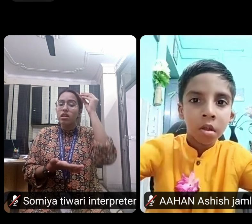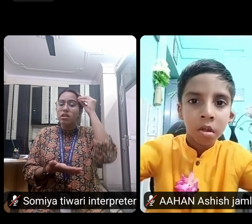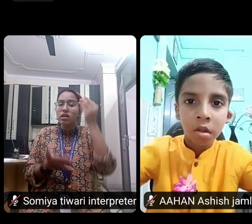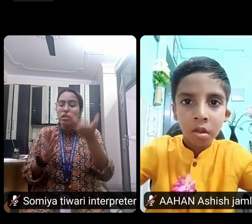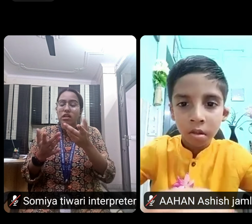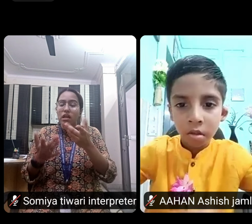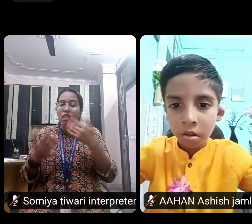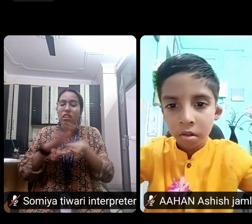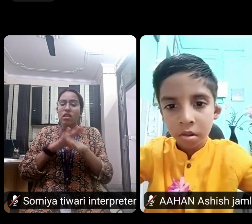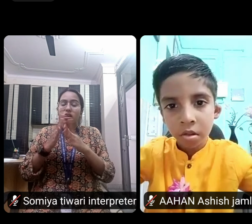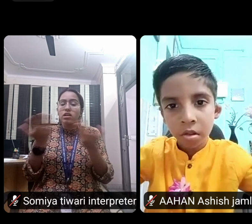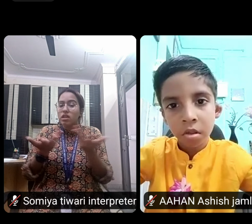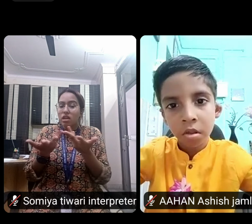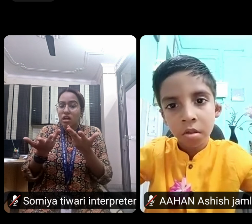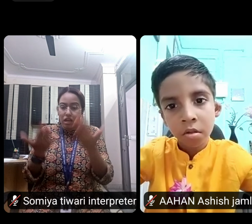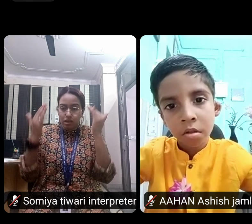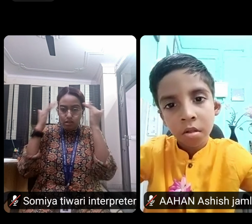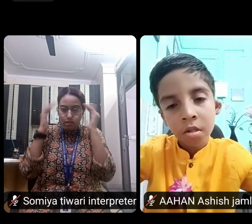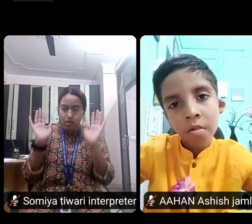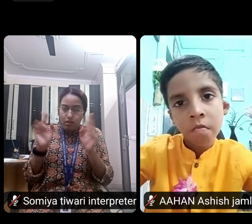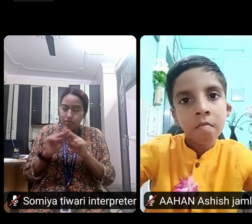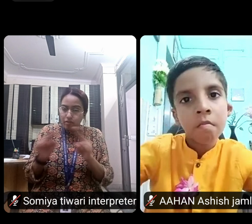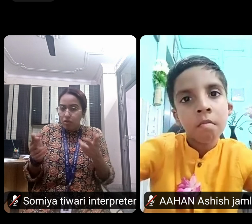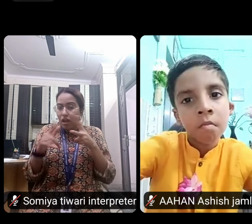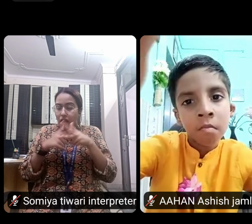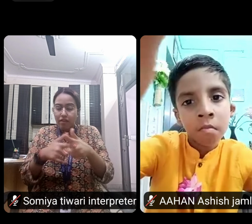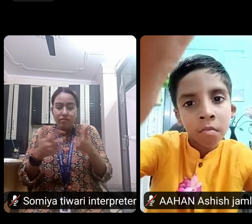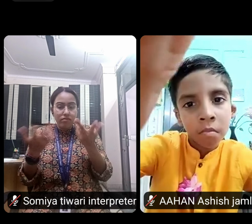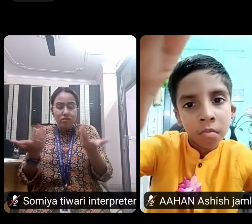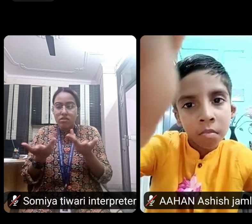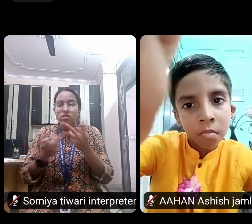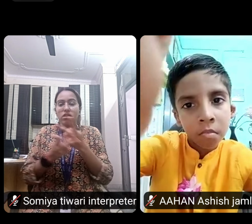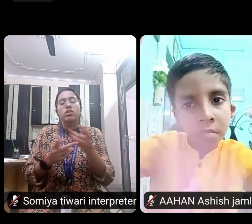कैपेसिटी कितनी है, ये सारे चीज डिपेंड करते हैं।